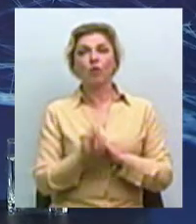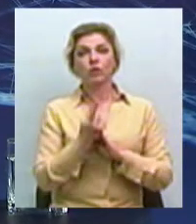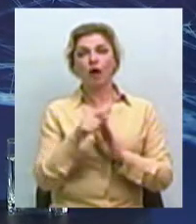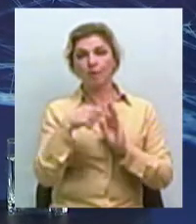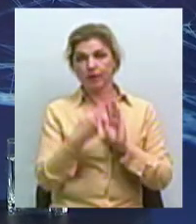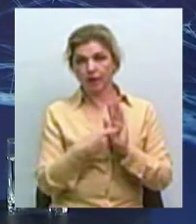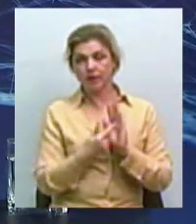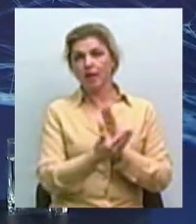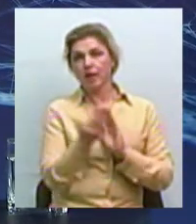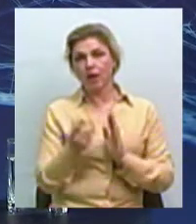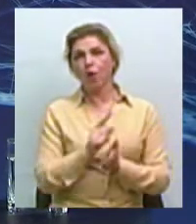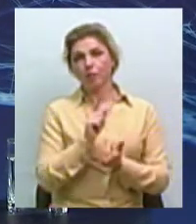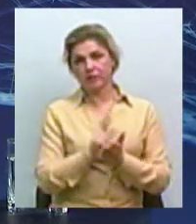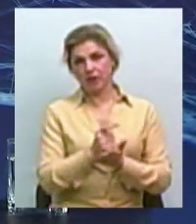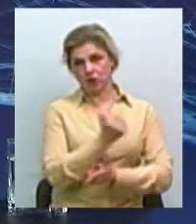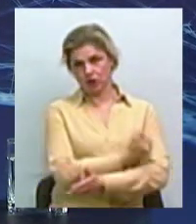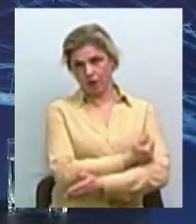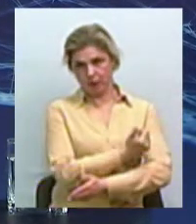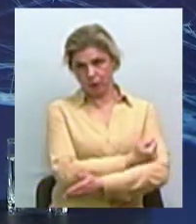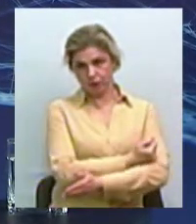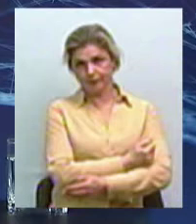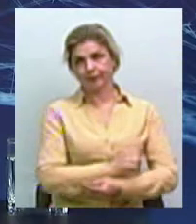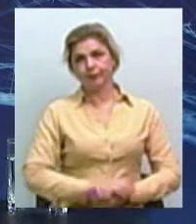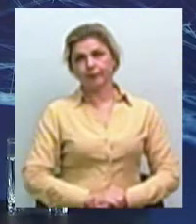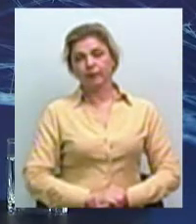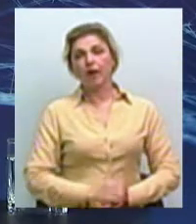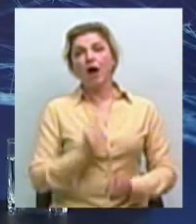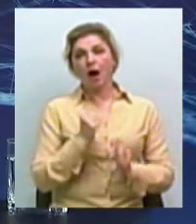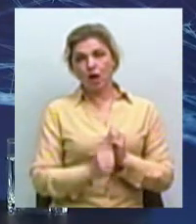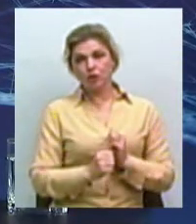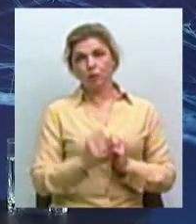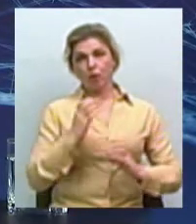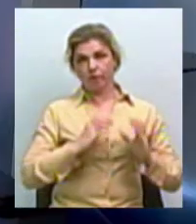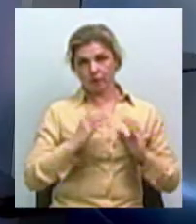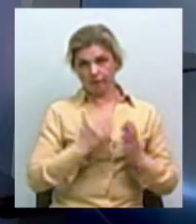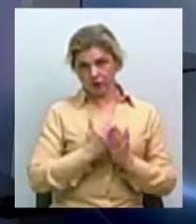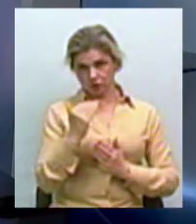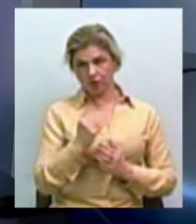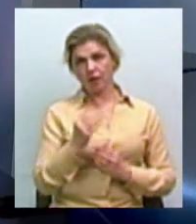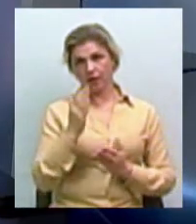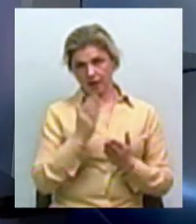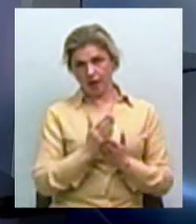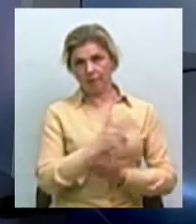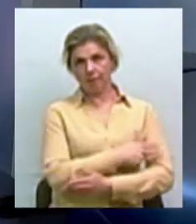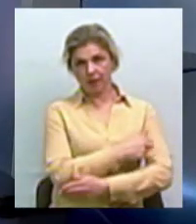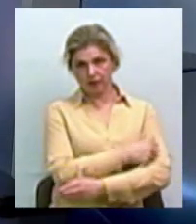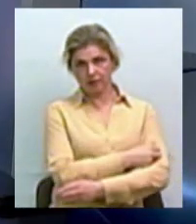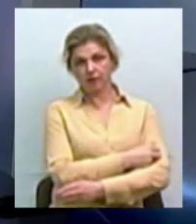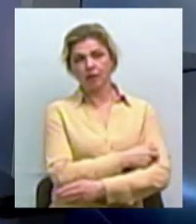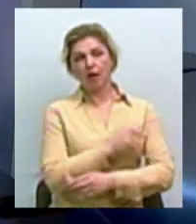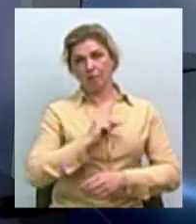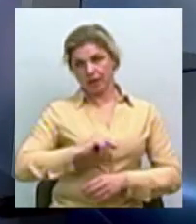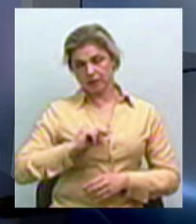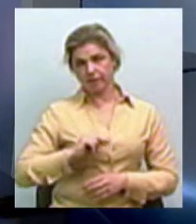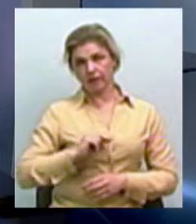питання, їх обов'язково щеплюють. Тобто в кожному вищому навчальному закладі є медичні кабінети? Медичний